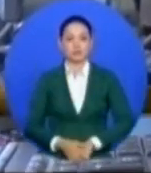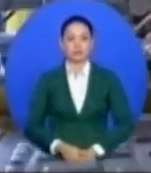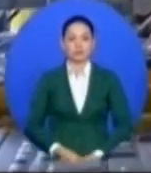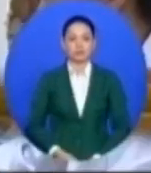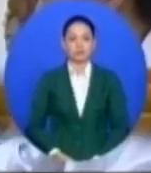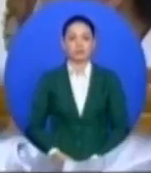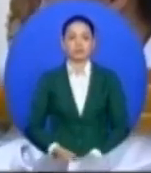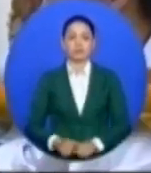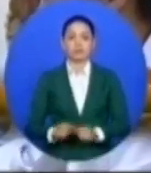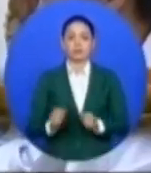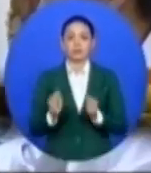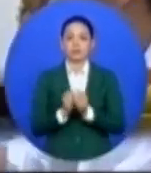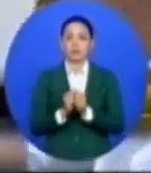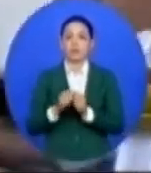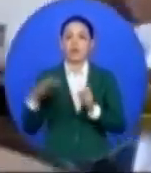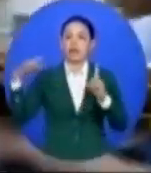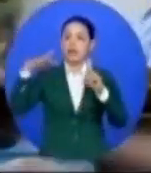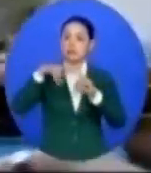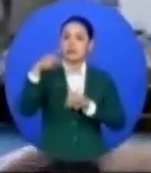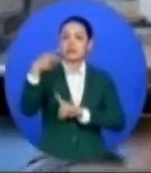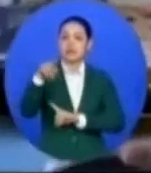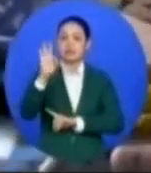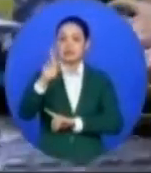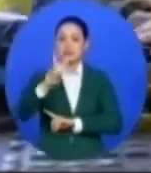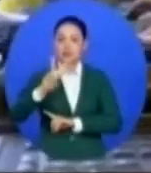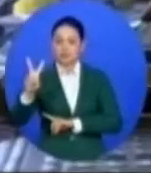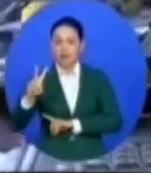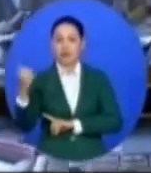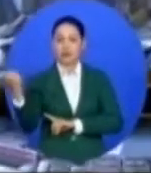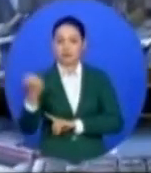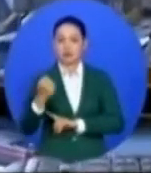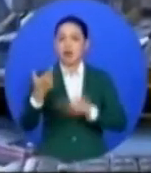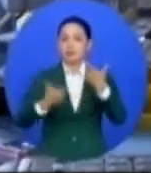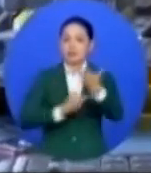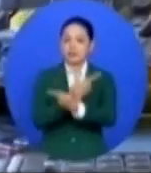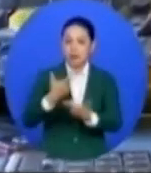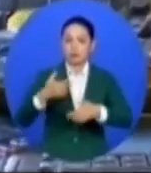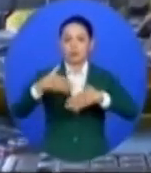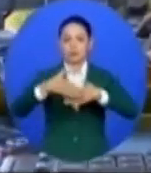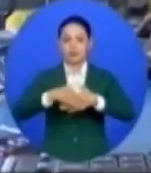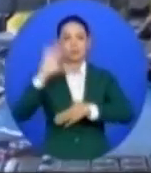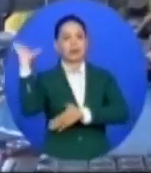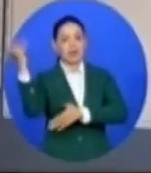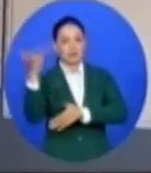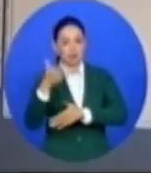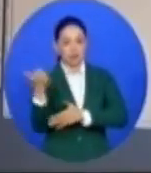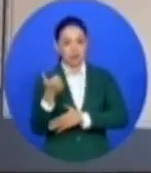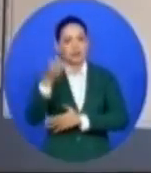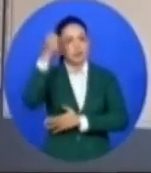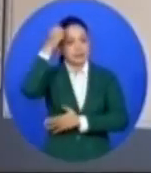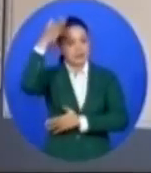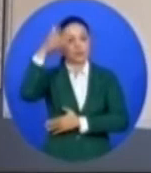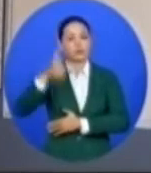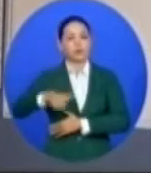Cùng với việc tham dự Festival Khoa học Thế giới, các em được giao lưu với các bạn nhỏ ở nhiều nước để khẳng định trí tuệ của học sinh Việt Nam.